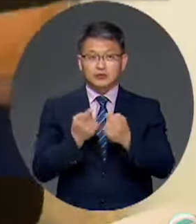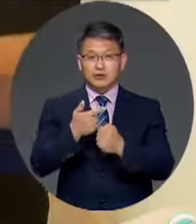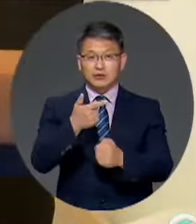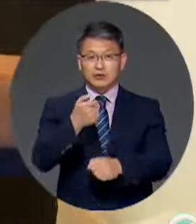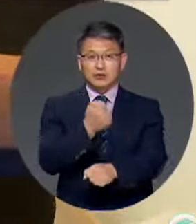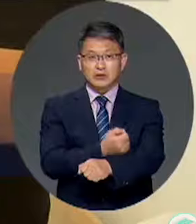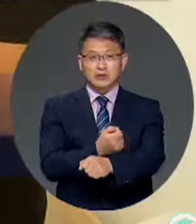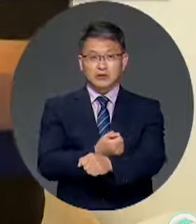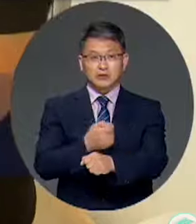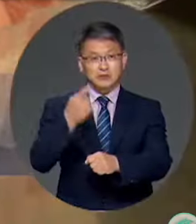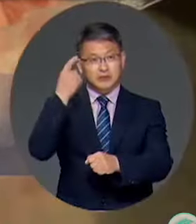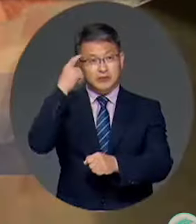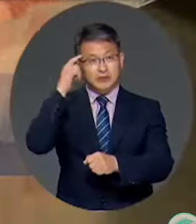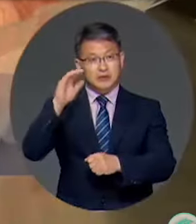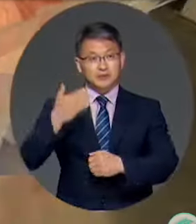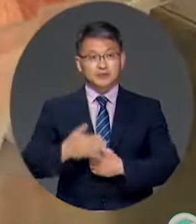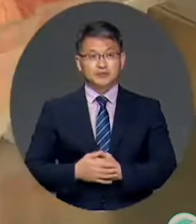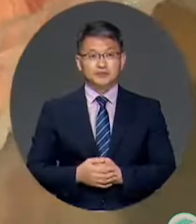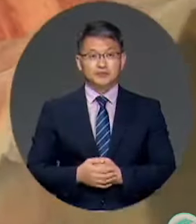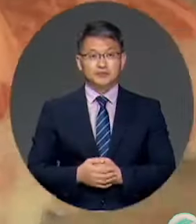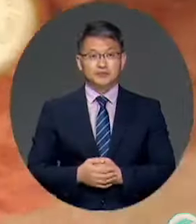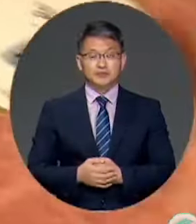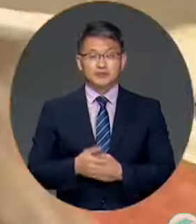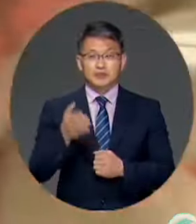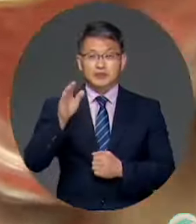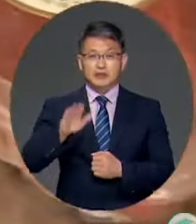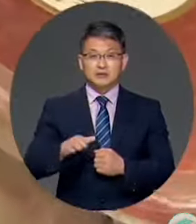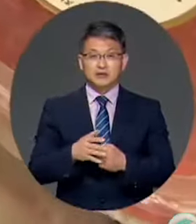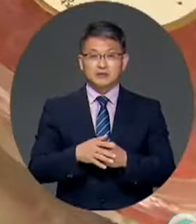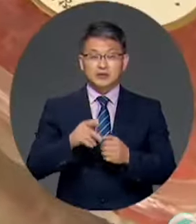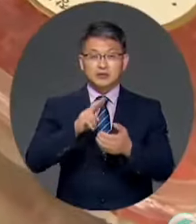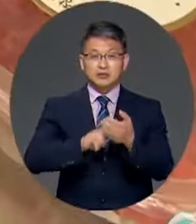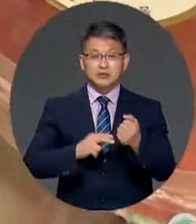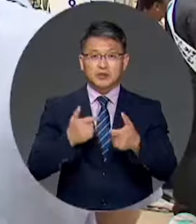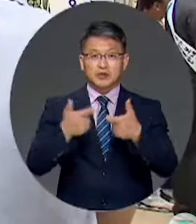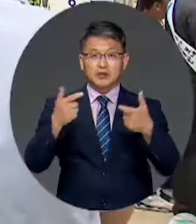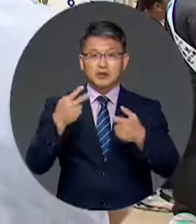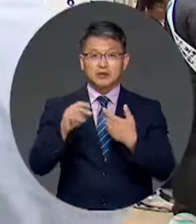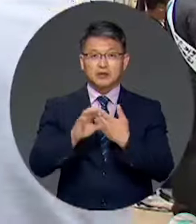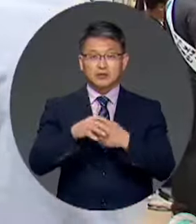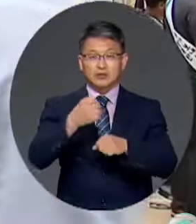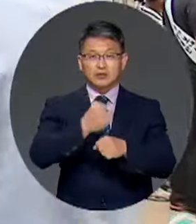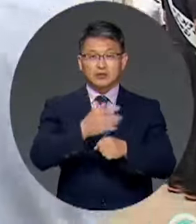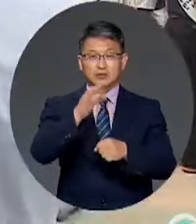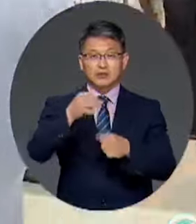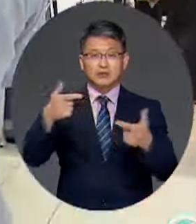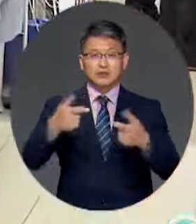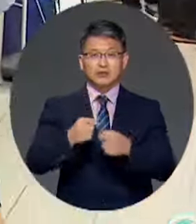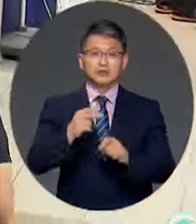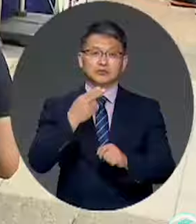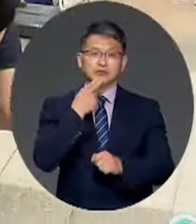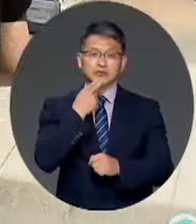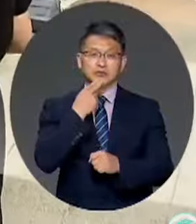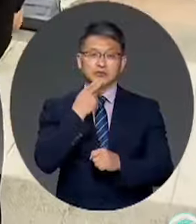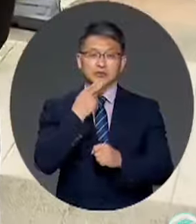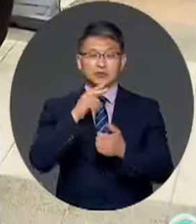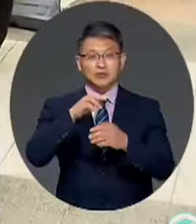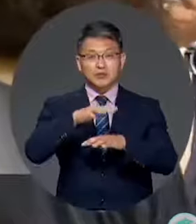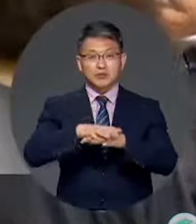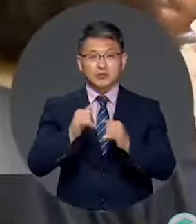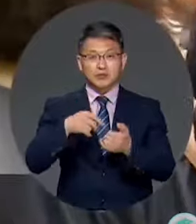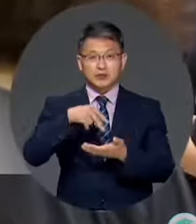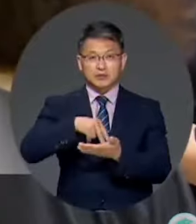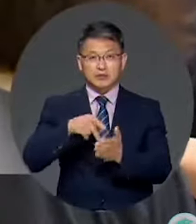크게 기여할 것으로 판단됩니다. 하지만 소비가 아무리 늘어도 생산비가 줄지는 않습니다.